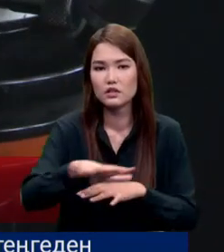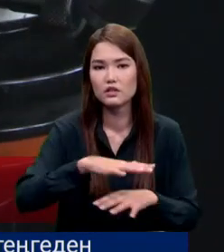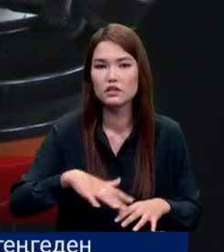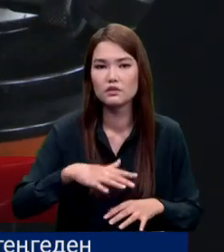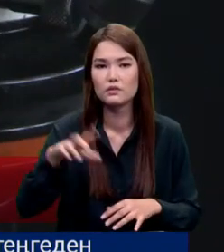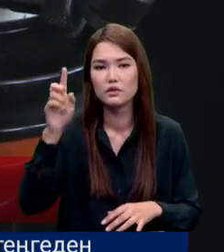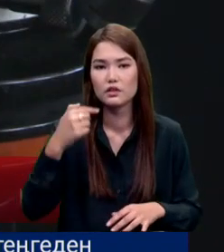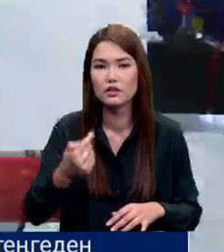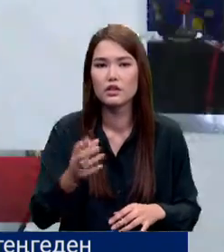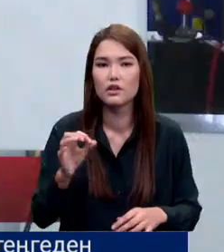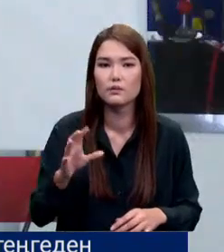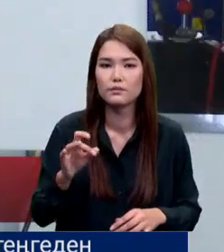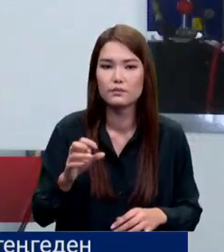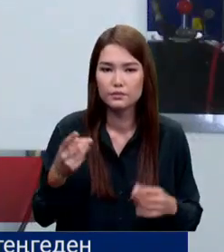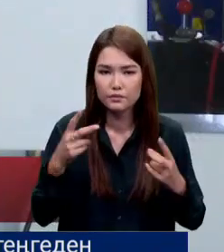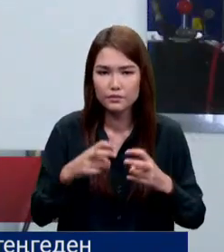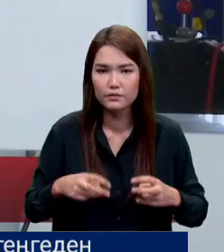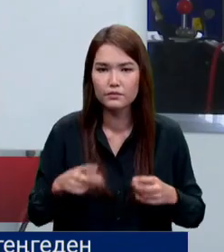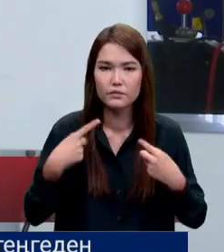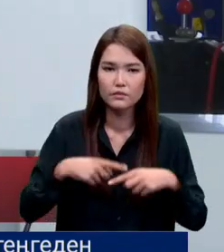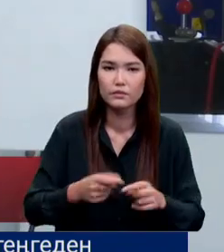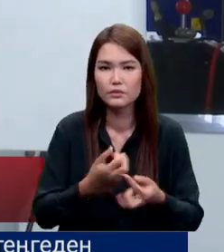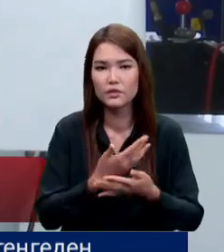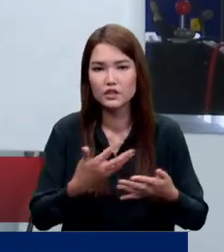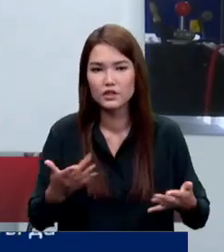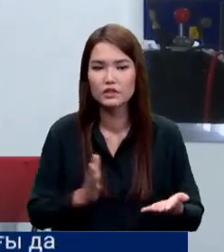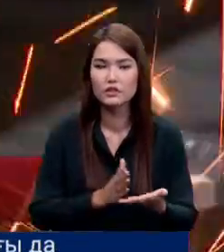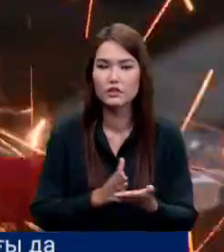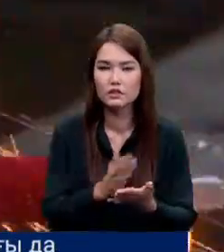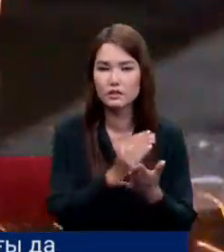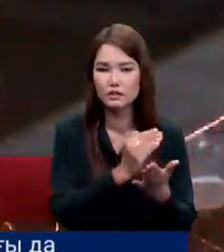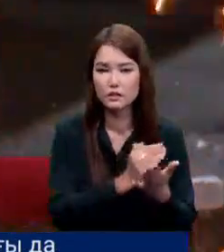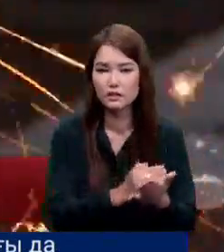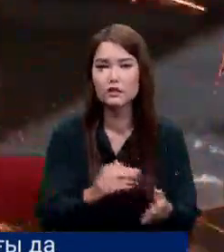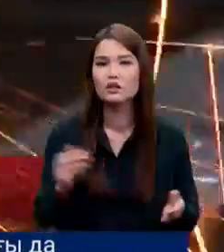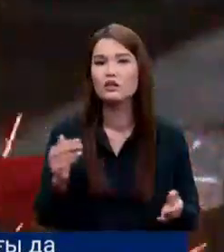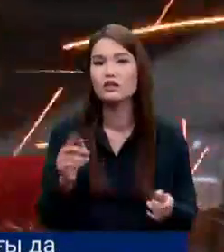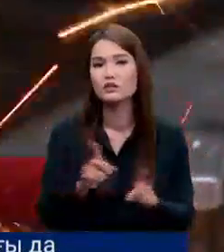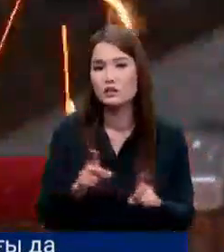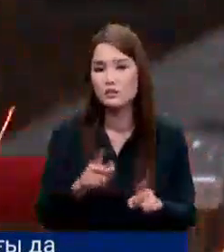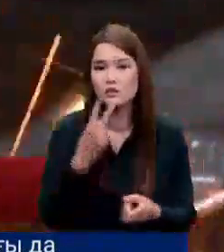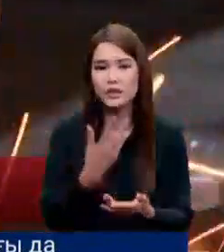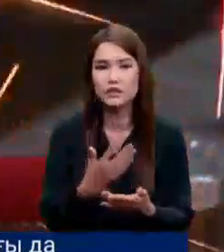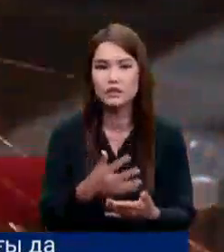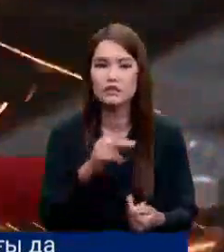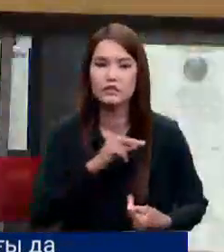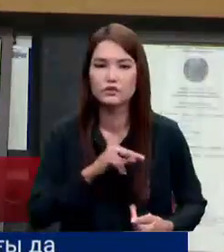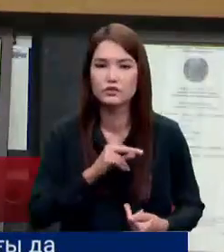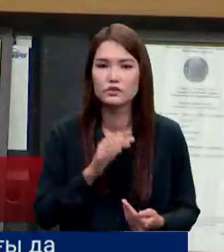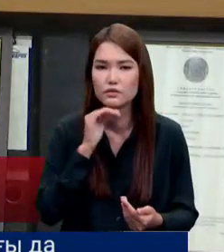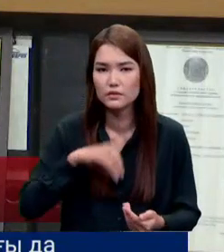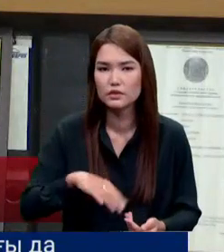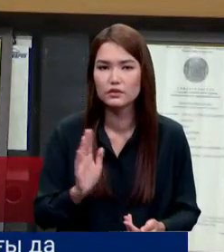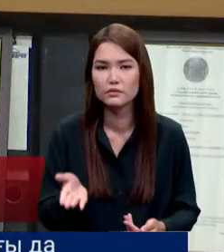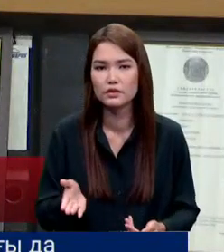1300 мейірбикенің орны бос тұр. Елімізде күзетші автокөлік жүргізушілері, ауыл шаруашылығы мамандары да тапшы. У